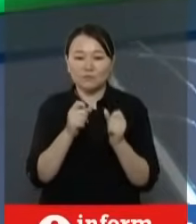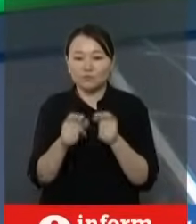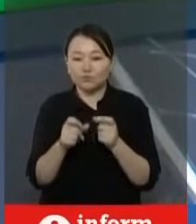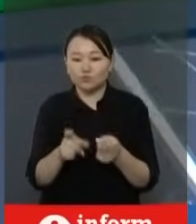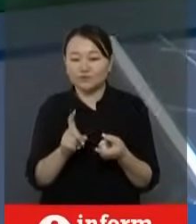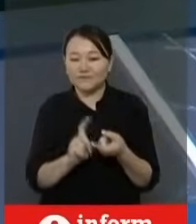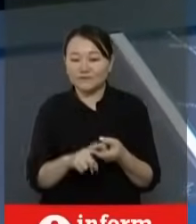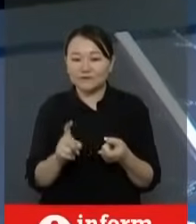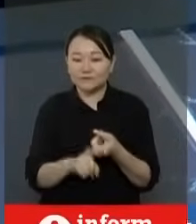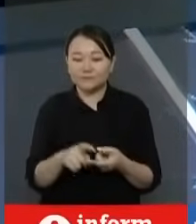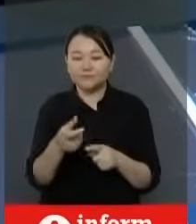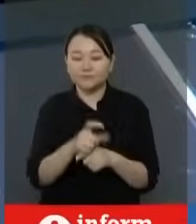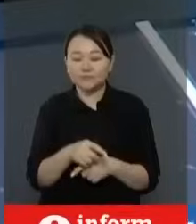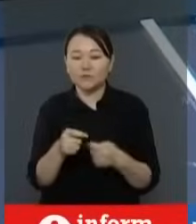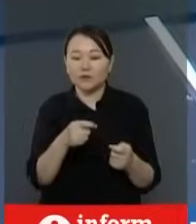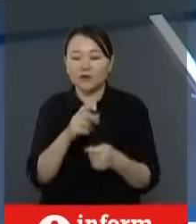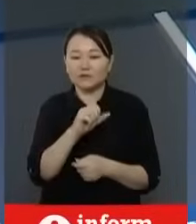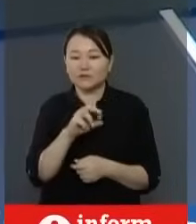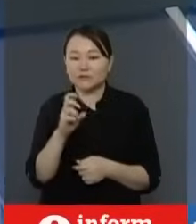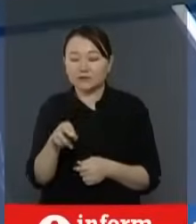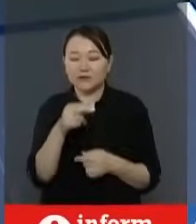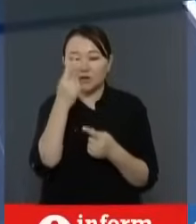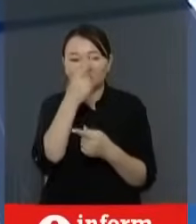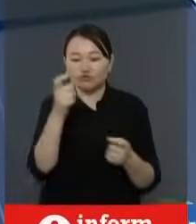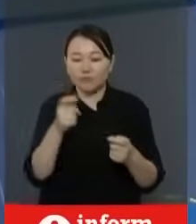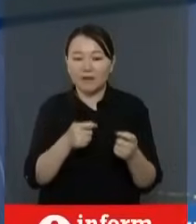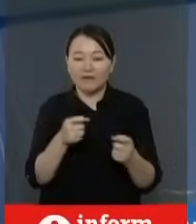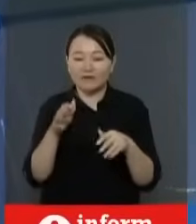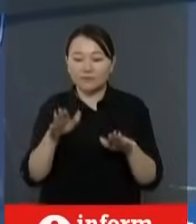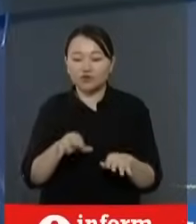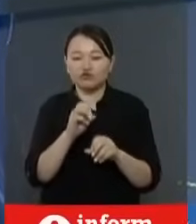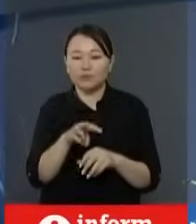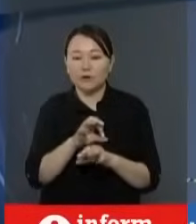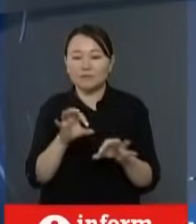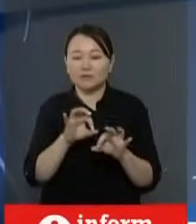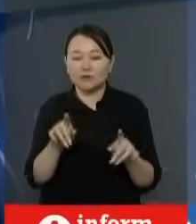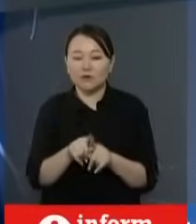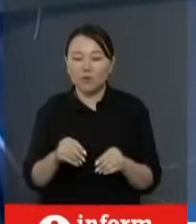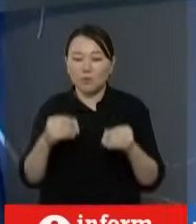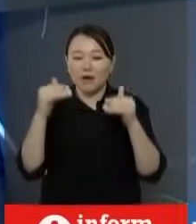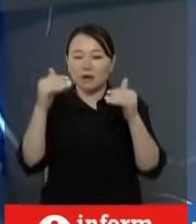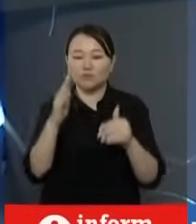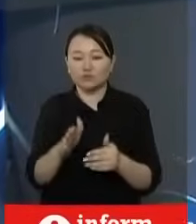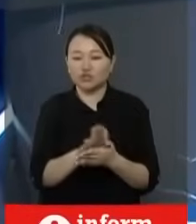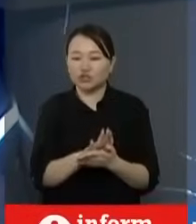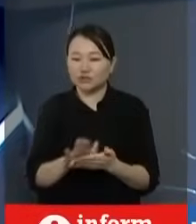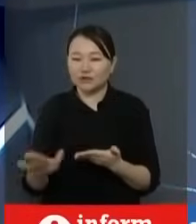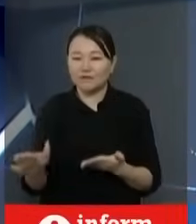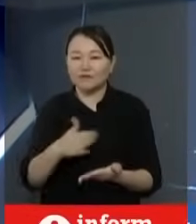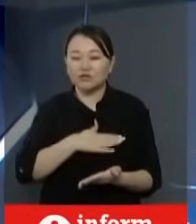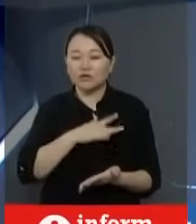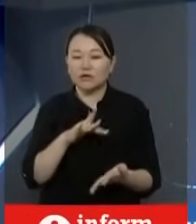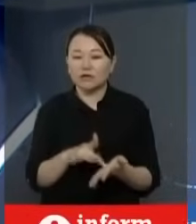Это требование руководства ассоциации озвучило в правительстве. Чем объясняют такое повышение и будет ли чистота в наших городах,